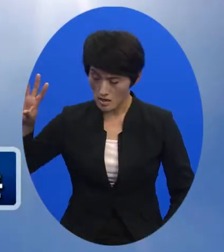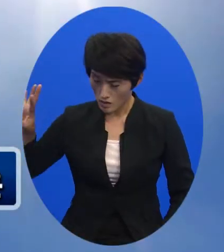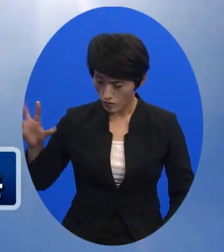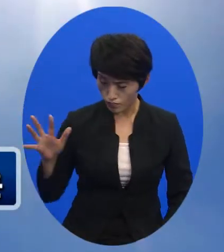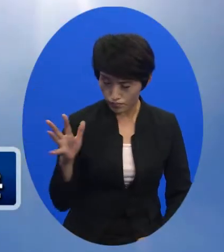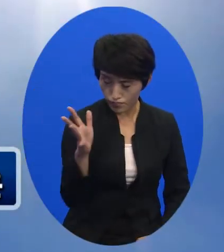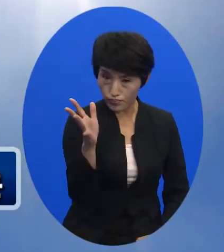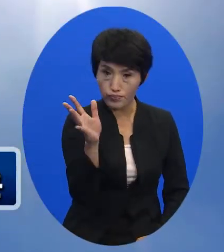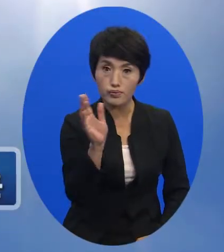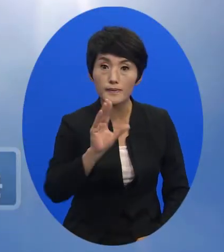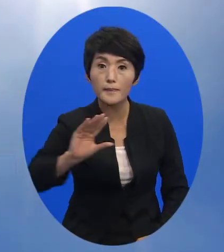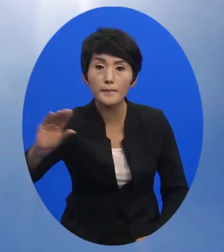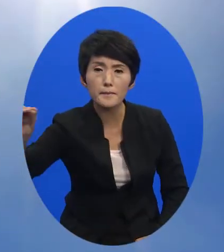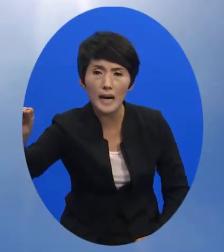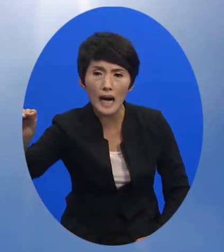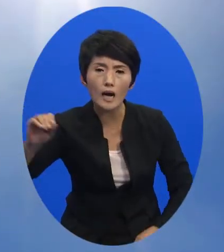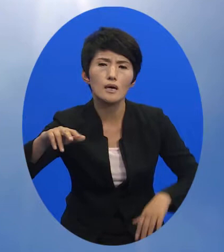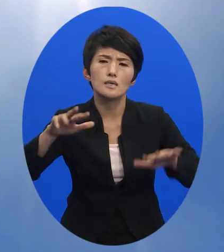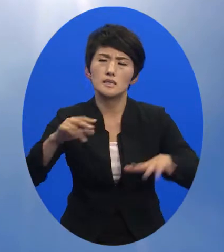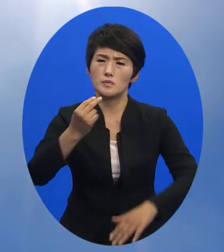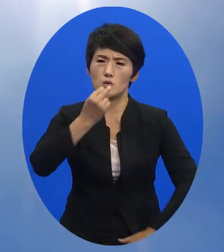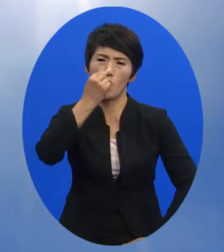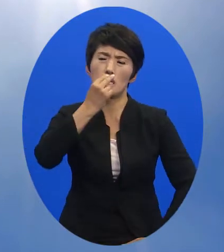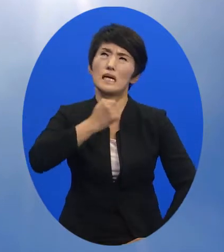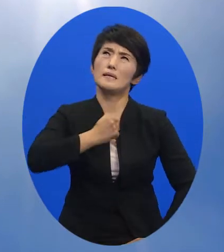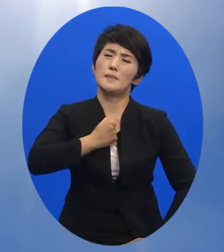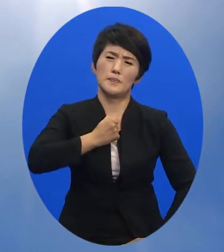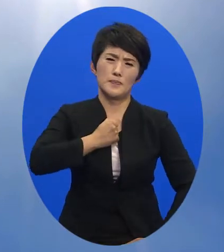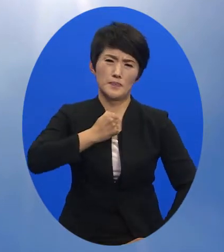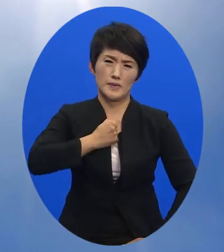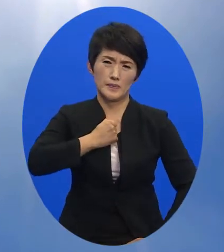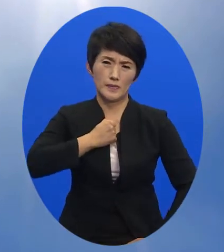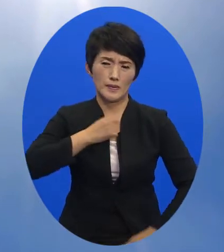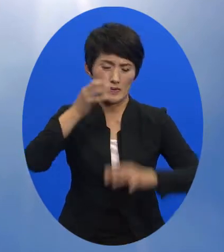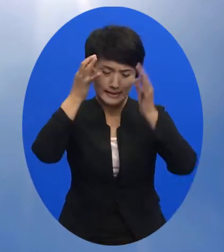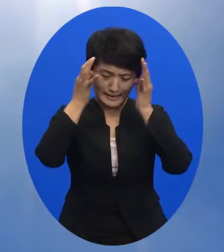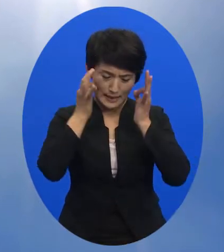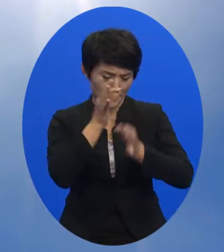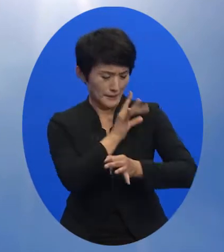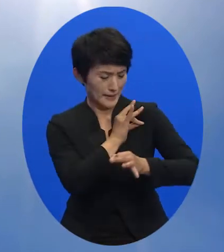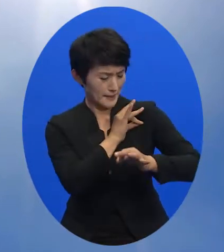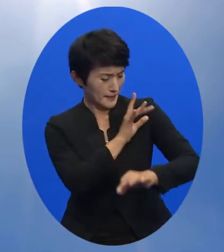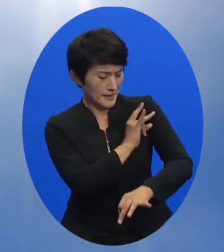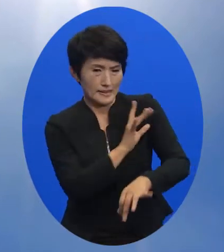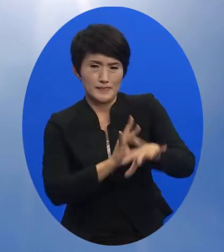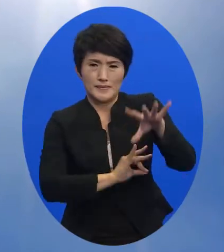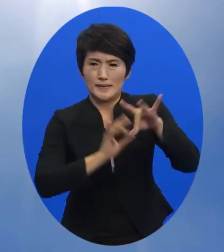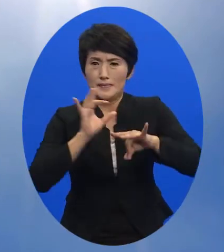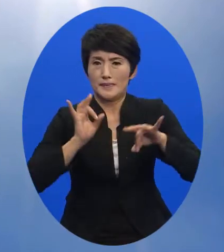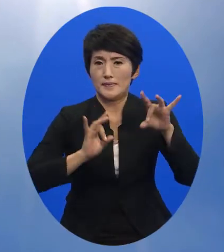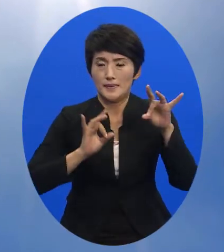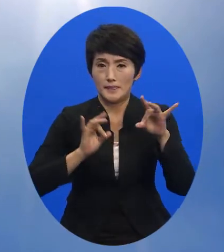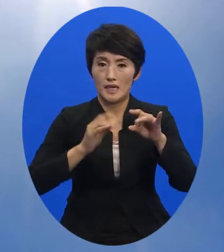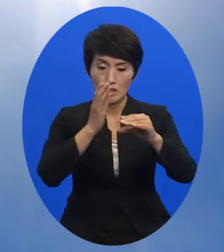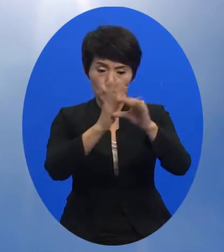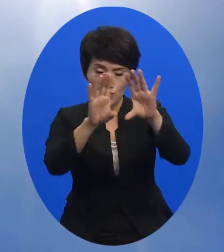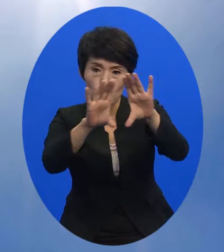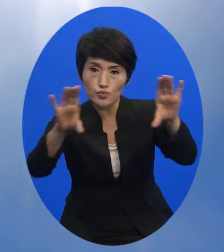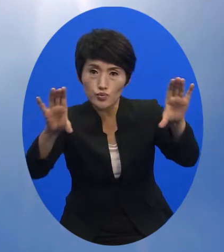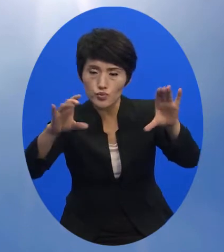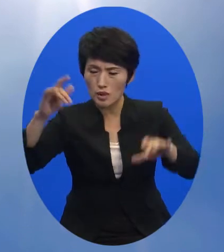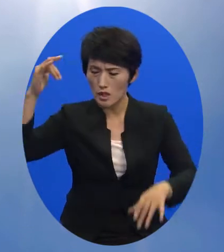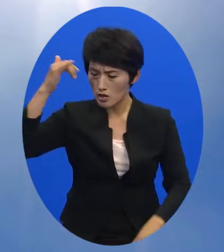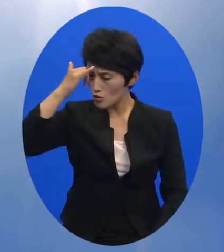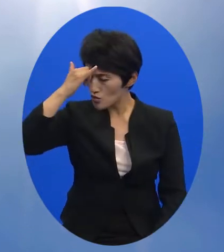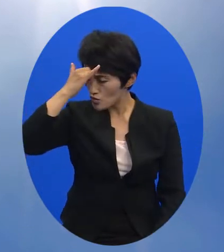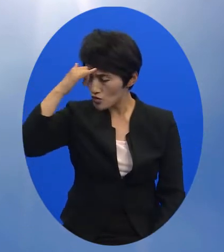태풍이 몰고 온 덥고 습한 공기의 영향으로 무더운 날씨가 이어지고 있습니다. 보시는 것처럼 서울을 포함한 중부지방과